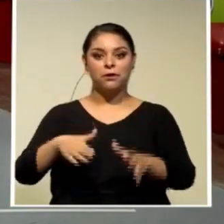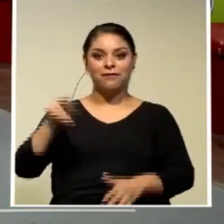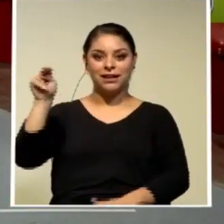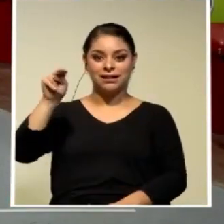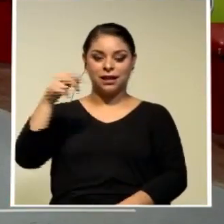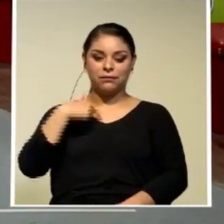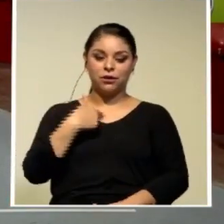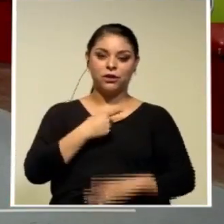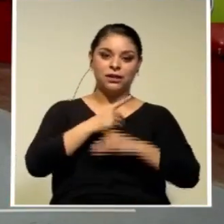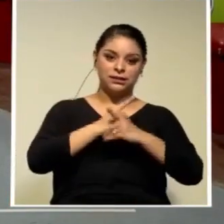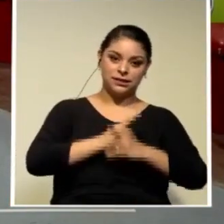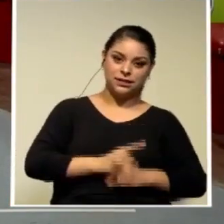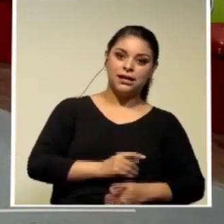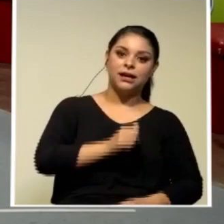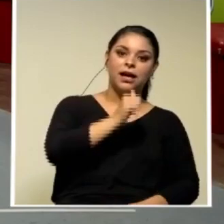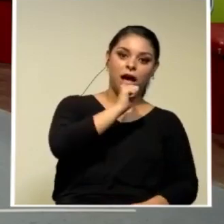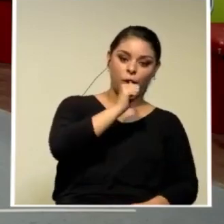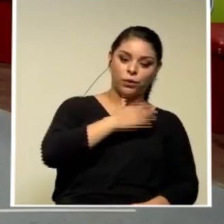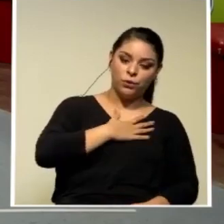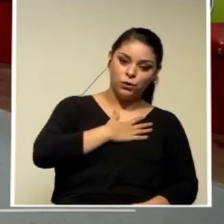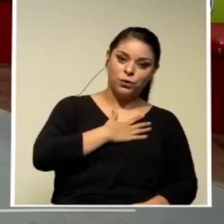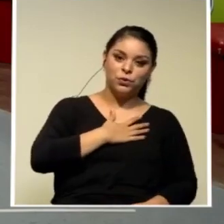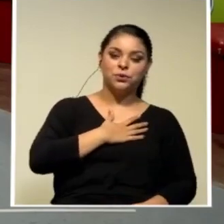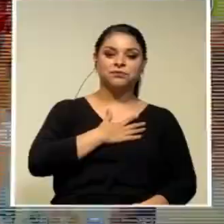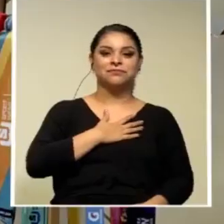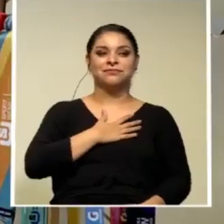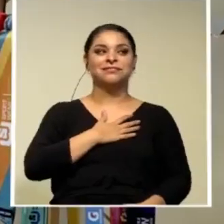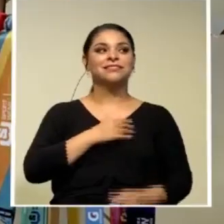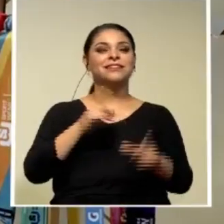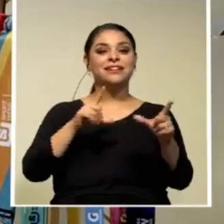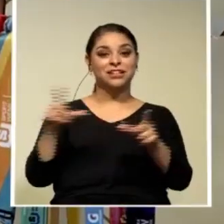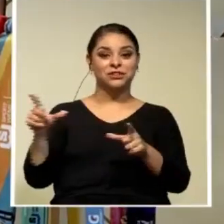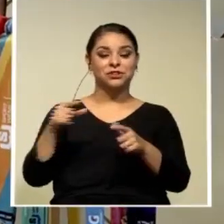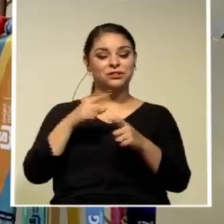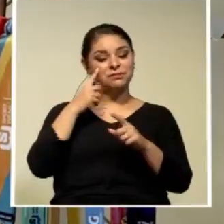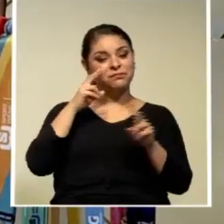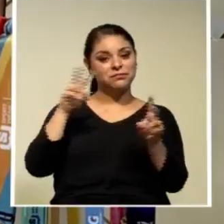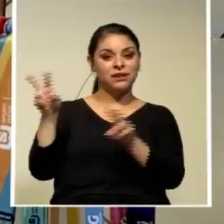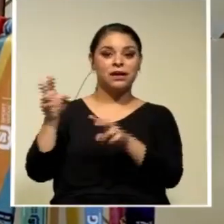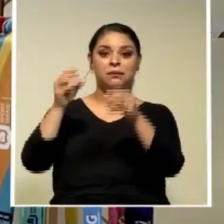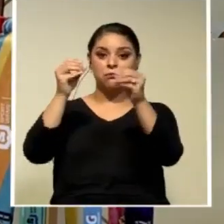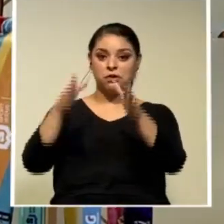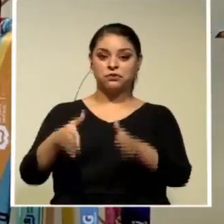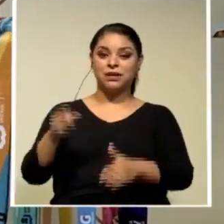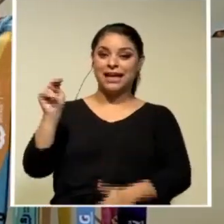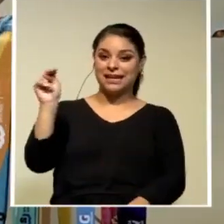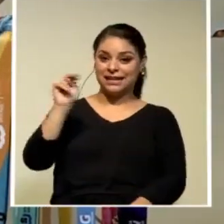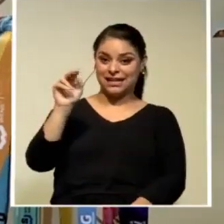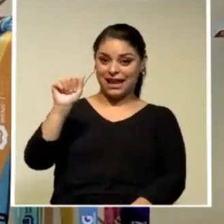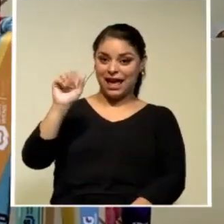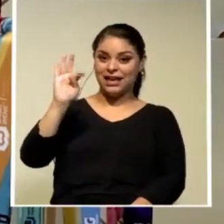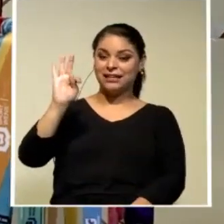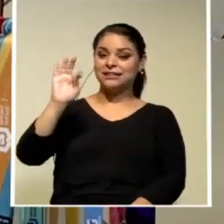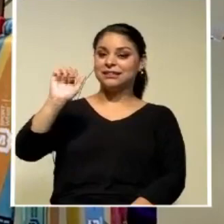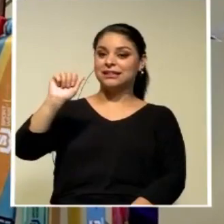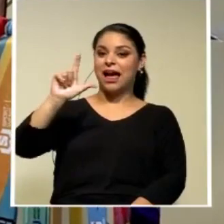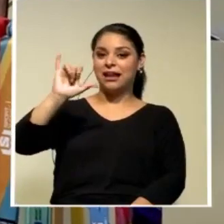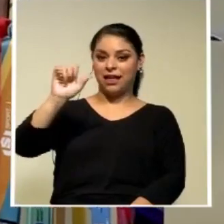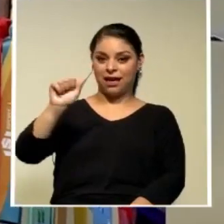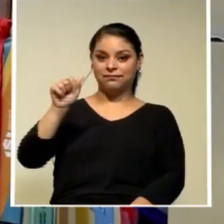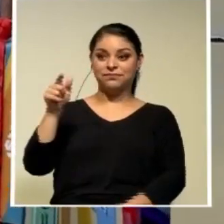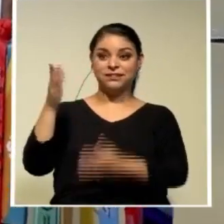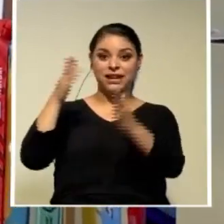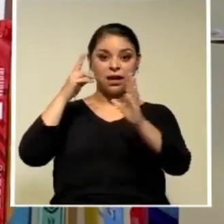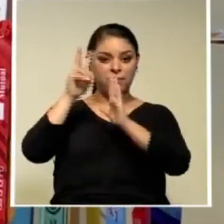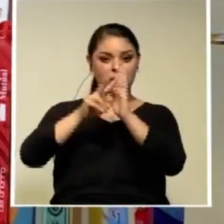agua. El silloncito, ¿verdad? Listo, entonces, niños y niñas, vamos a ir a observar a la profesora Natalia, que nos trae una cápsula